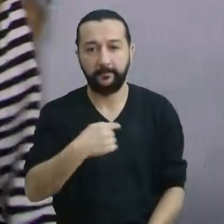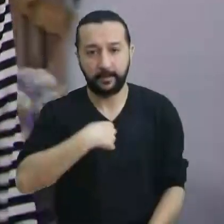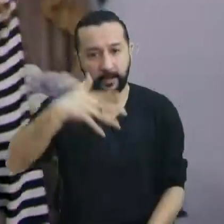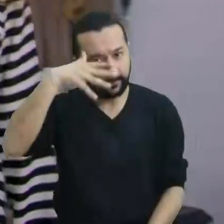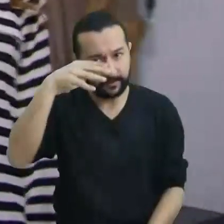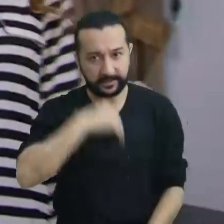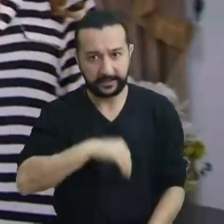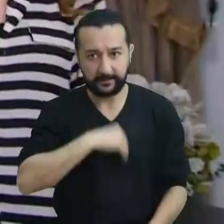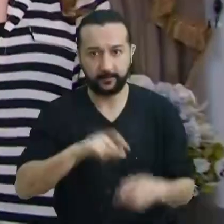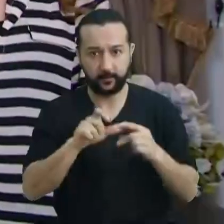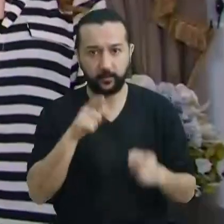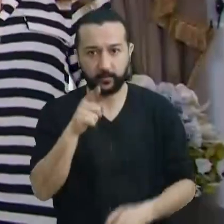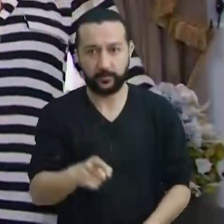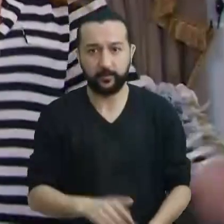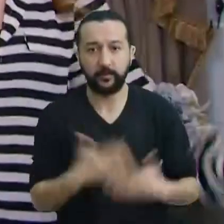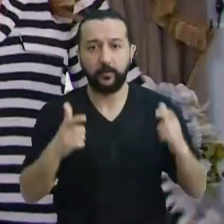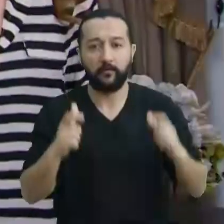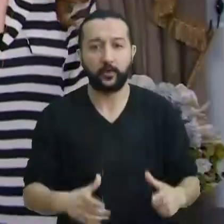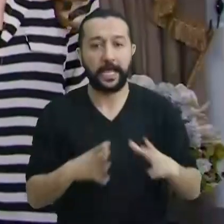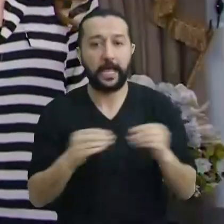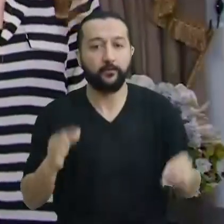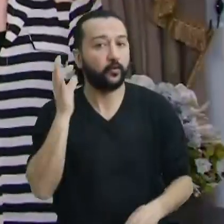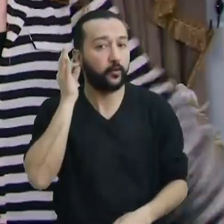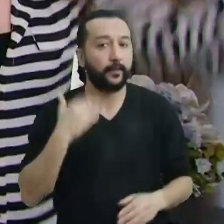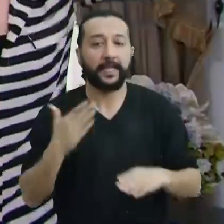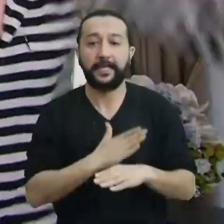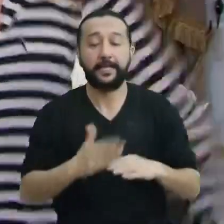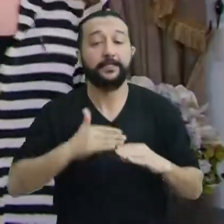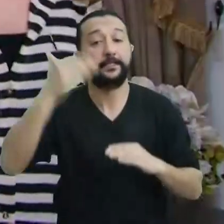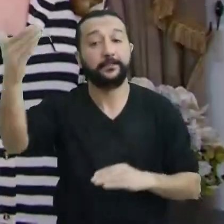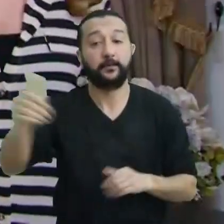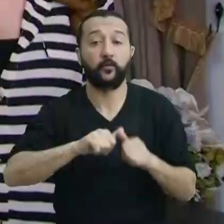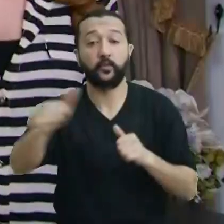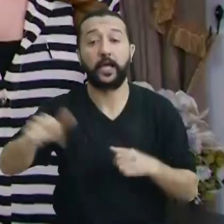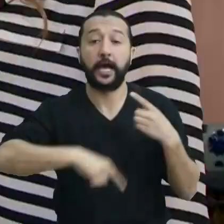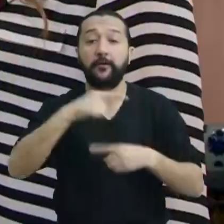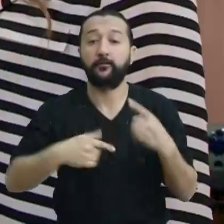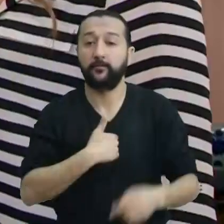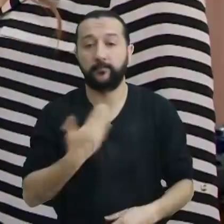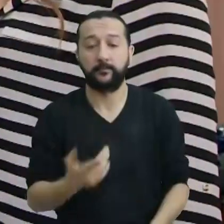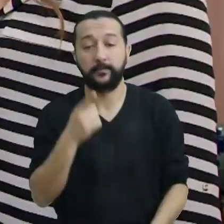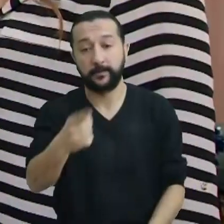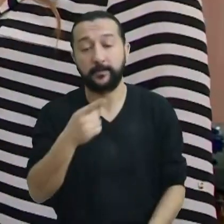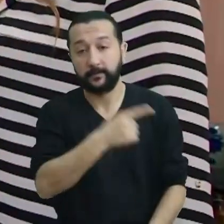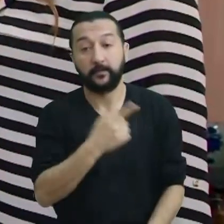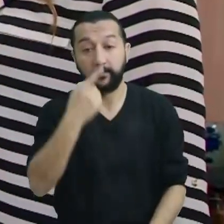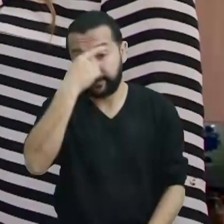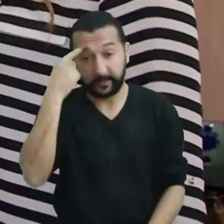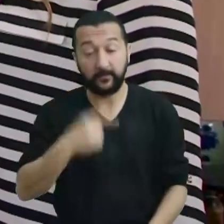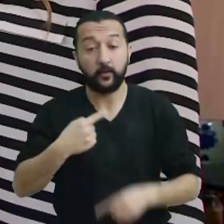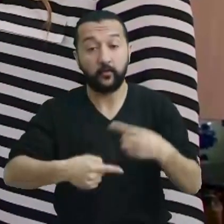beni aptal mı sandın Şükrü Efendi? Burada kaybolmuş bir küpeyi ben niye uzaklarda arıyorum ya? Küpe yuvarlak ya,